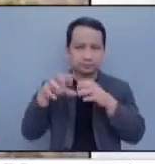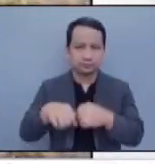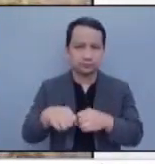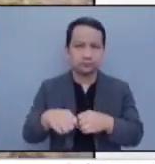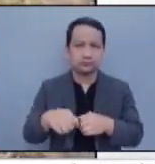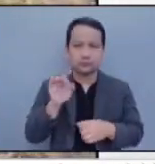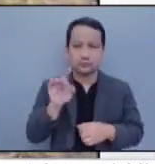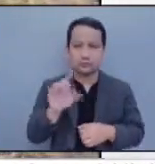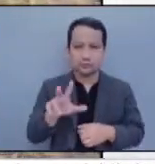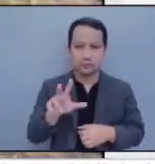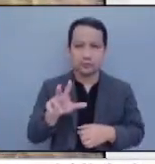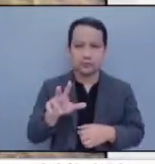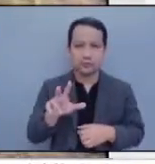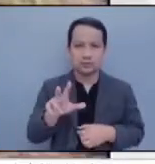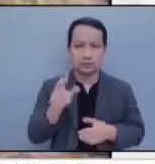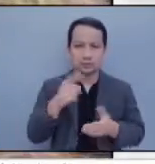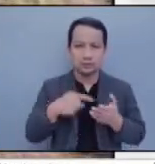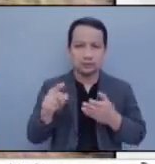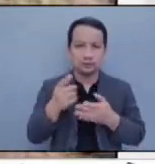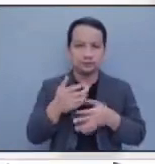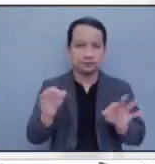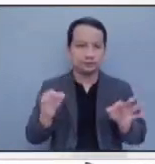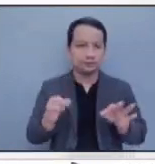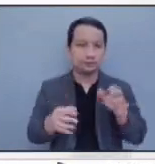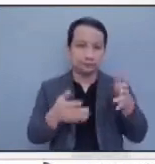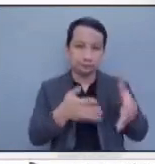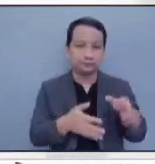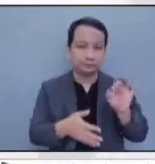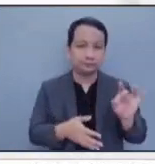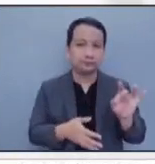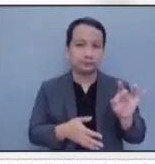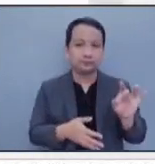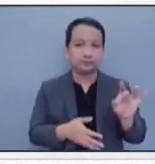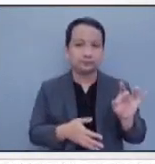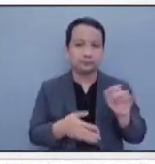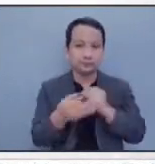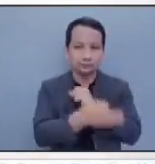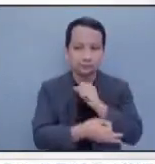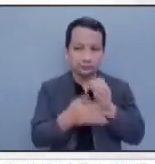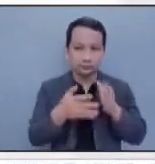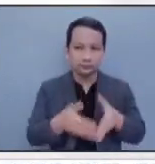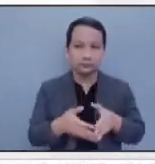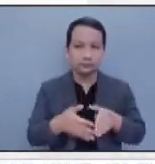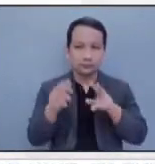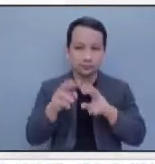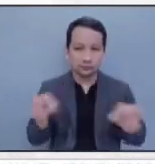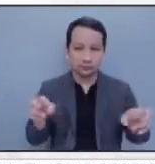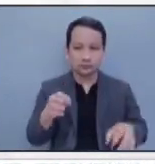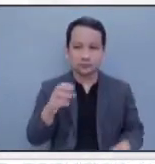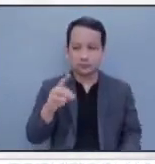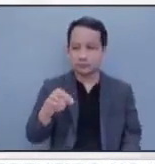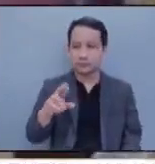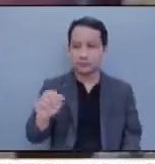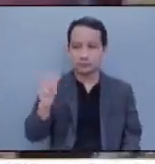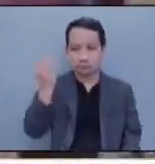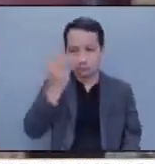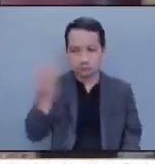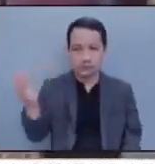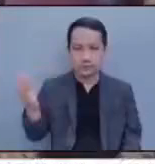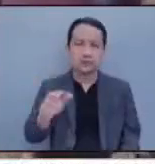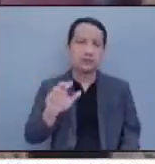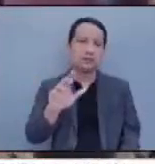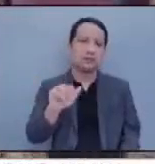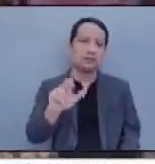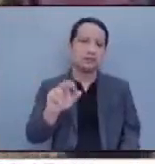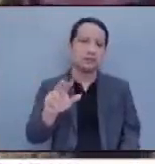ang nakapagpiansa na at ang natitirang 8 ay mga foreigners. Sa investigasyon ng DAR, napag-alamang 13 lamang sa